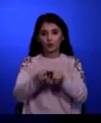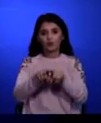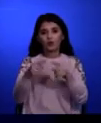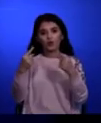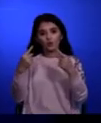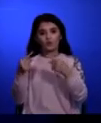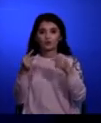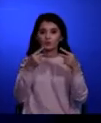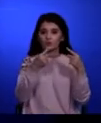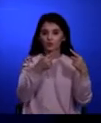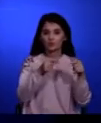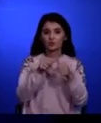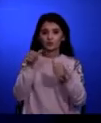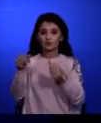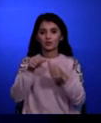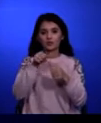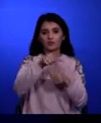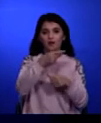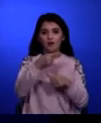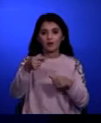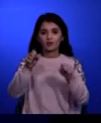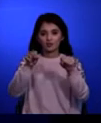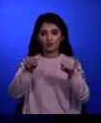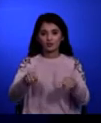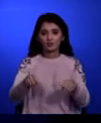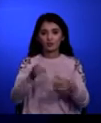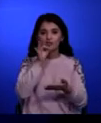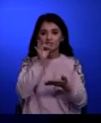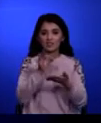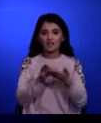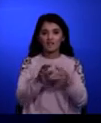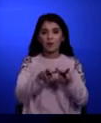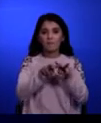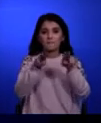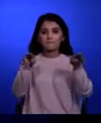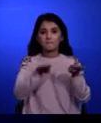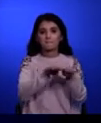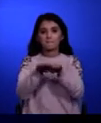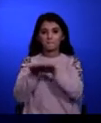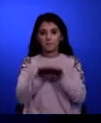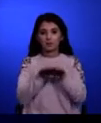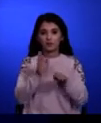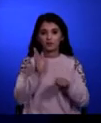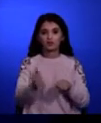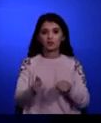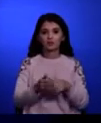bu usulda ayirishingiz mumkin. Natija bir xil chiqaveradi.